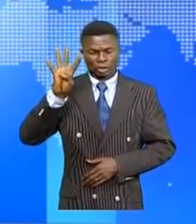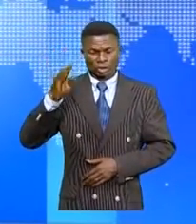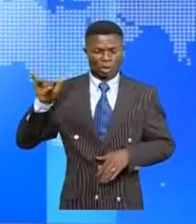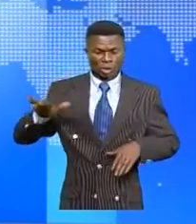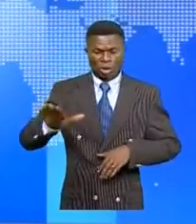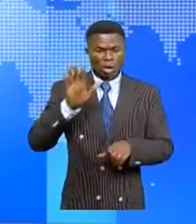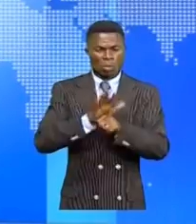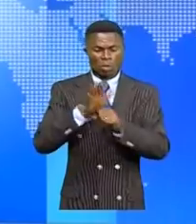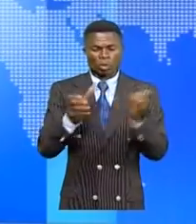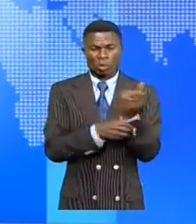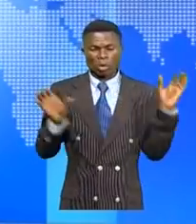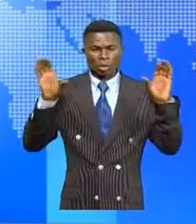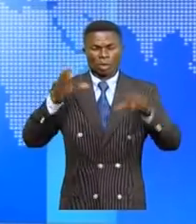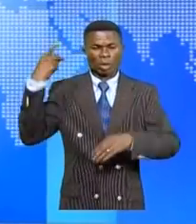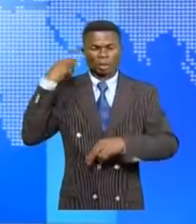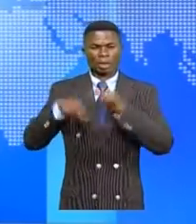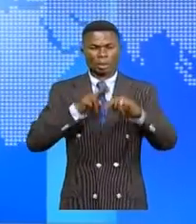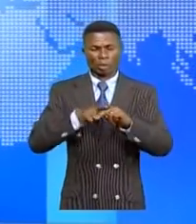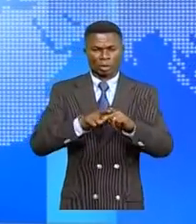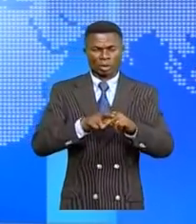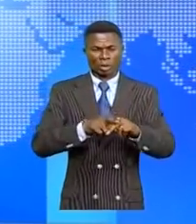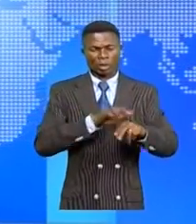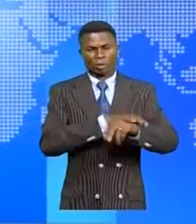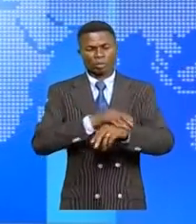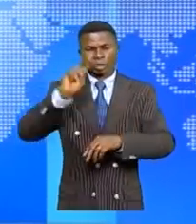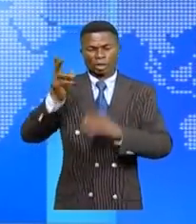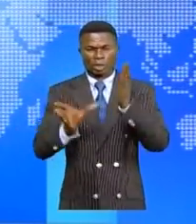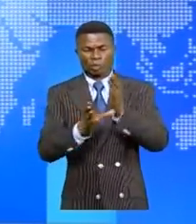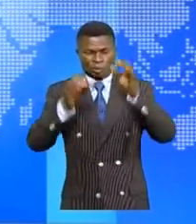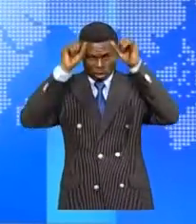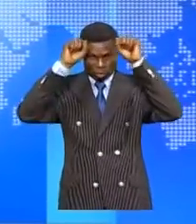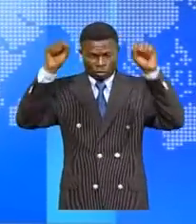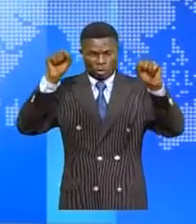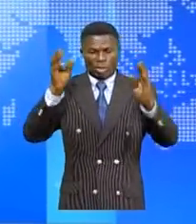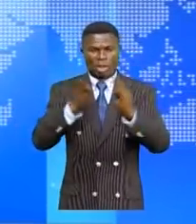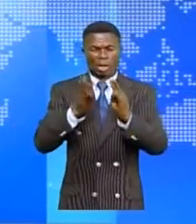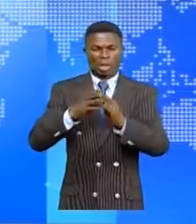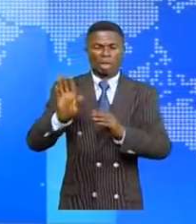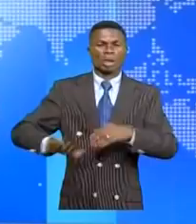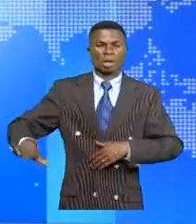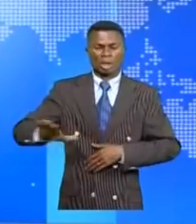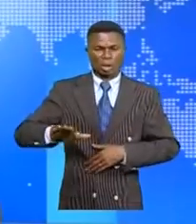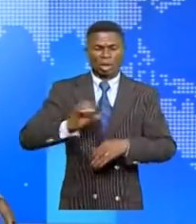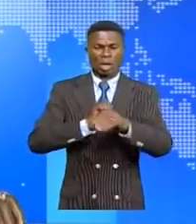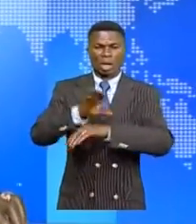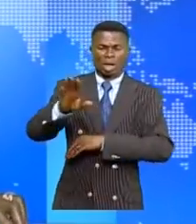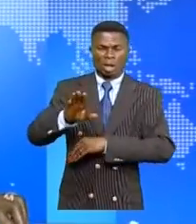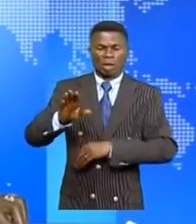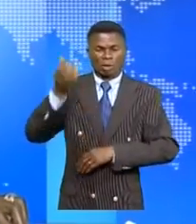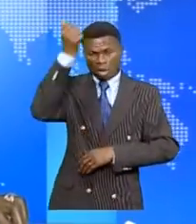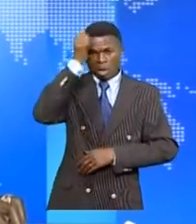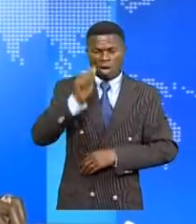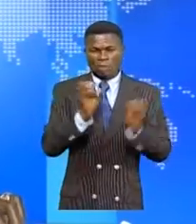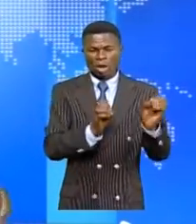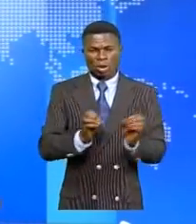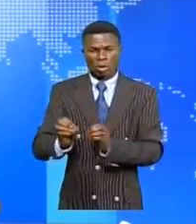forte délégation des députés nationaux conduite par le deuxième vice-président de l'Assemblée nationale qui a été dépêché justement en Afrique du Sud pour